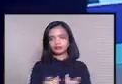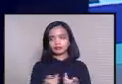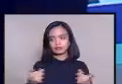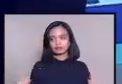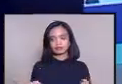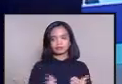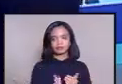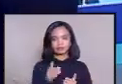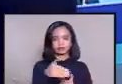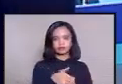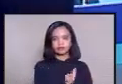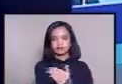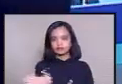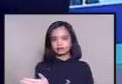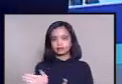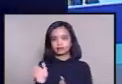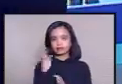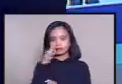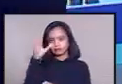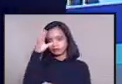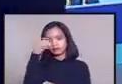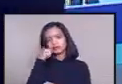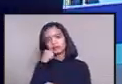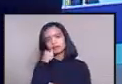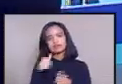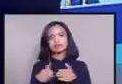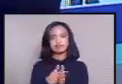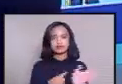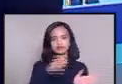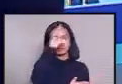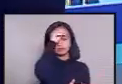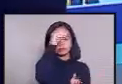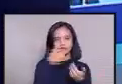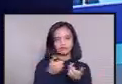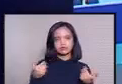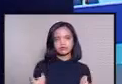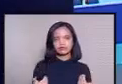palikuran ng babae at lalaki at may kapansanan. Bawal ding